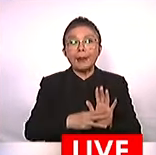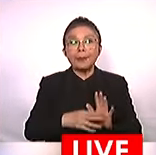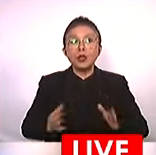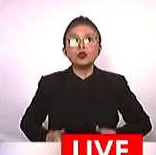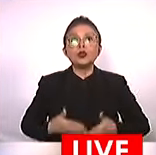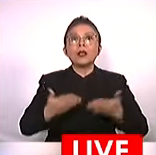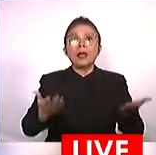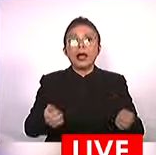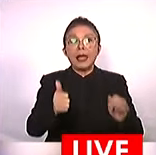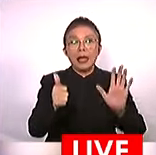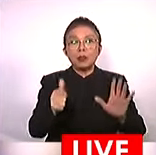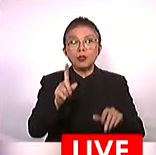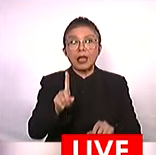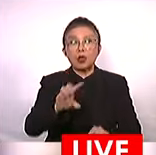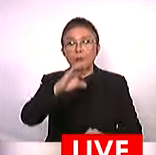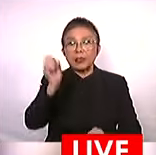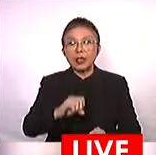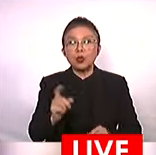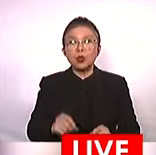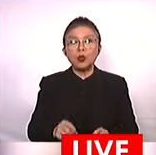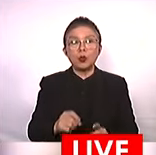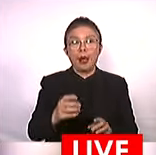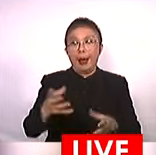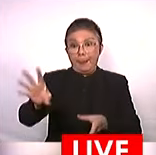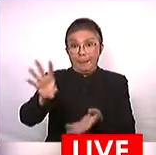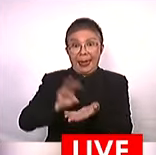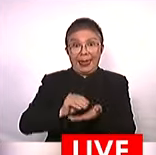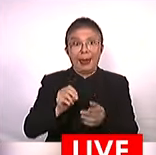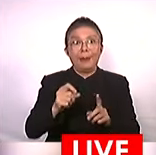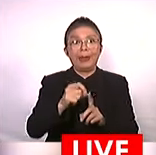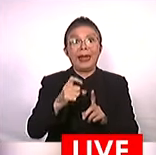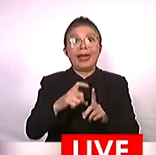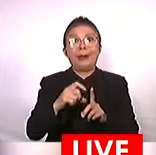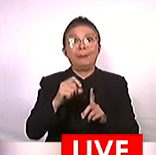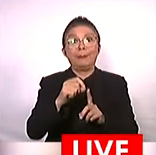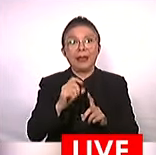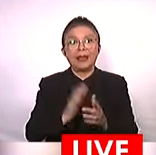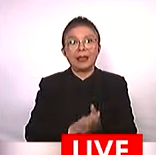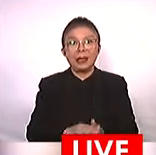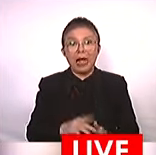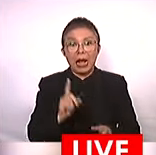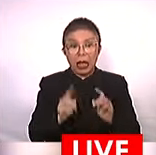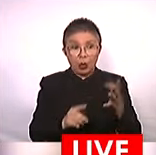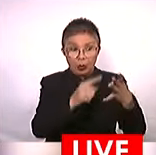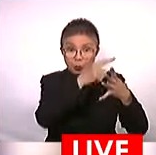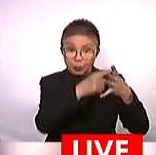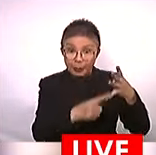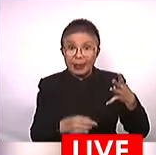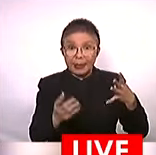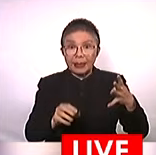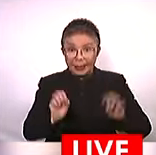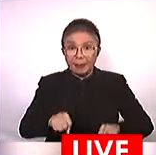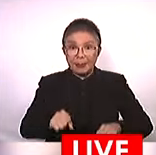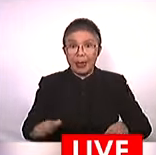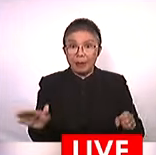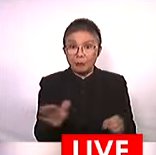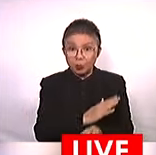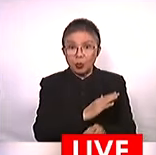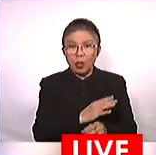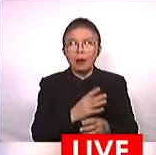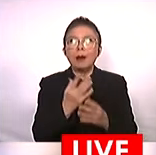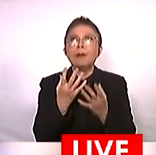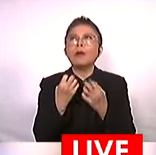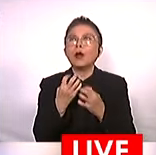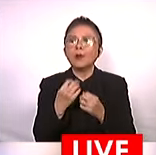menyumbangkan 61% untuk PDP kita jika empat langkah tadi bisa kita penuhi